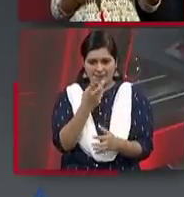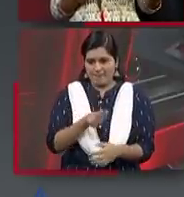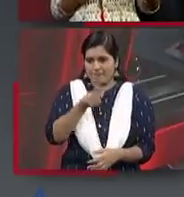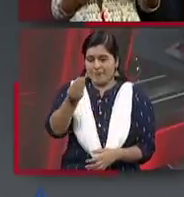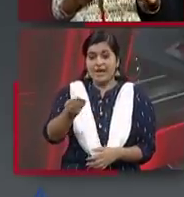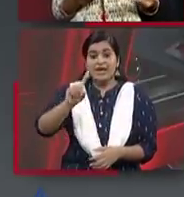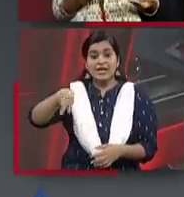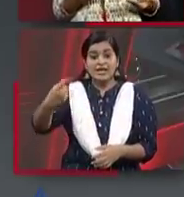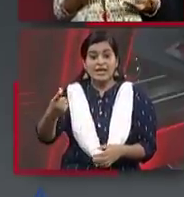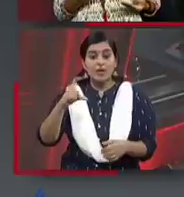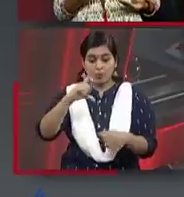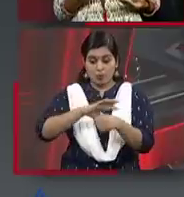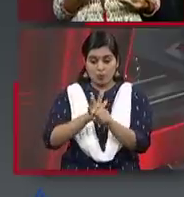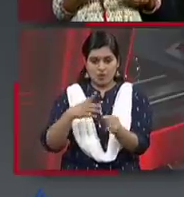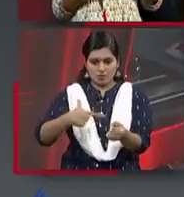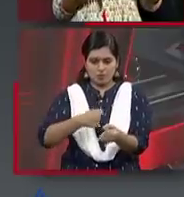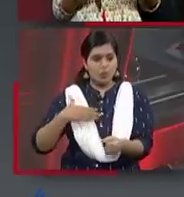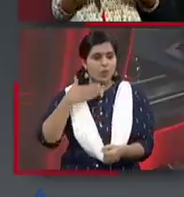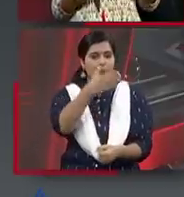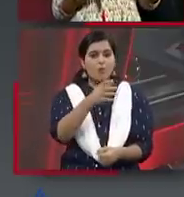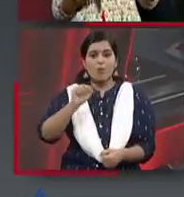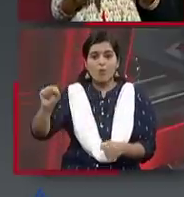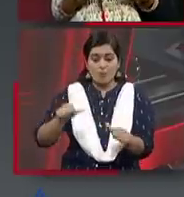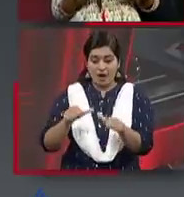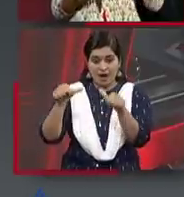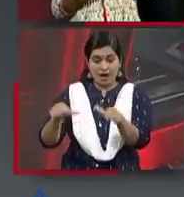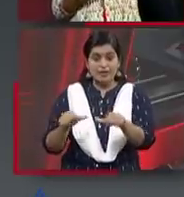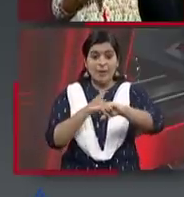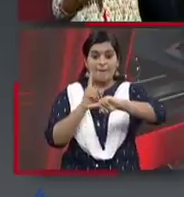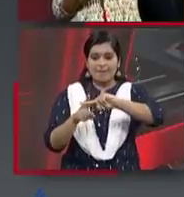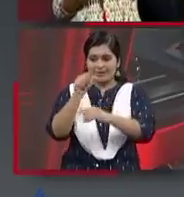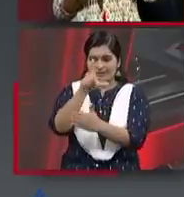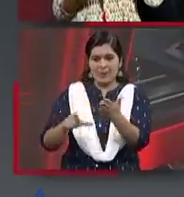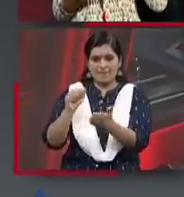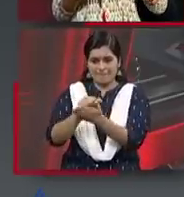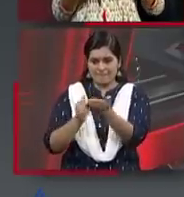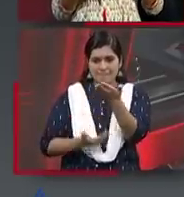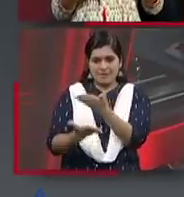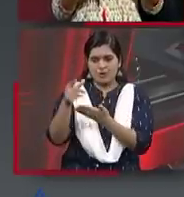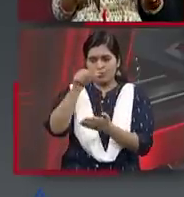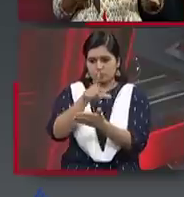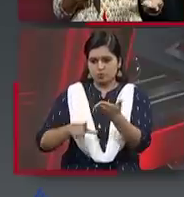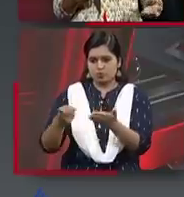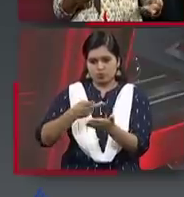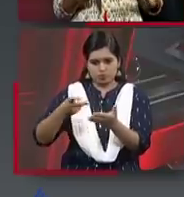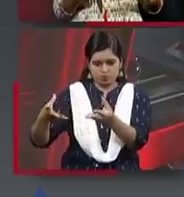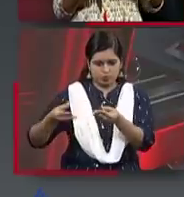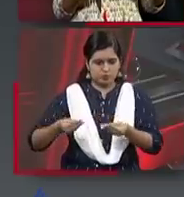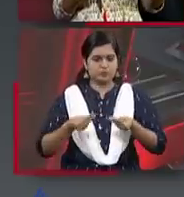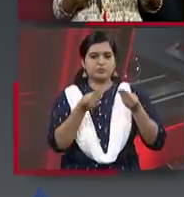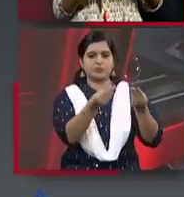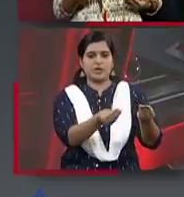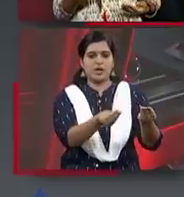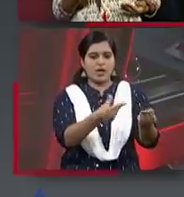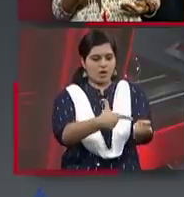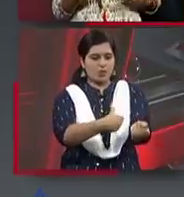പോകാൻ. പോകുമ്പോൾ ആധാർ കാർഡ് അടക്കം കയ്യിൽ കരുതണം. അതിനുശേഷം രണ്ടാം ഡോസിനുള്ള തീയതിയും അപ്പോൾ തന്നെ അറിയിപ്പായി ലഭിക്കും. ഇത് സ്വീകരിച്ചു കഴിഞ്ഞാൽ, അതായത്